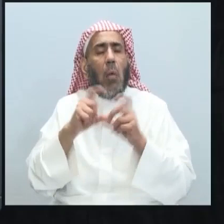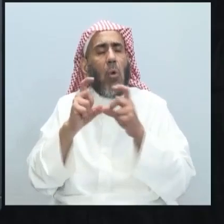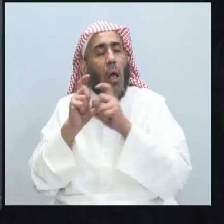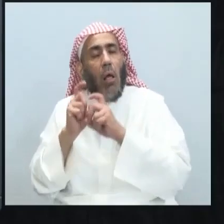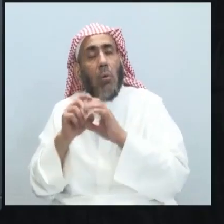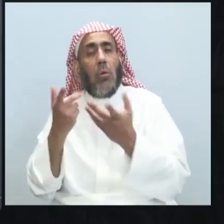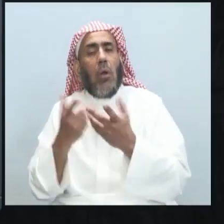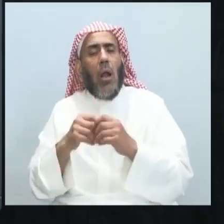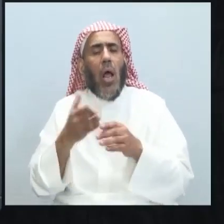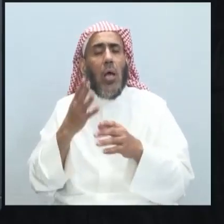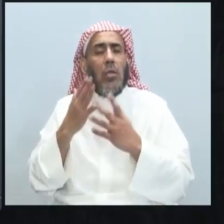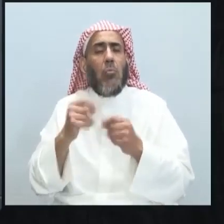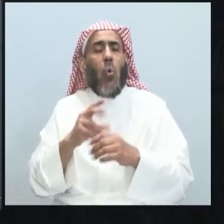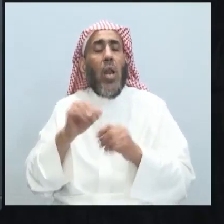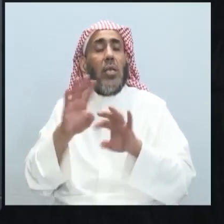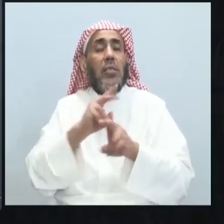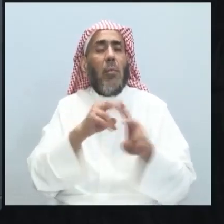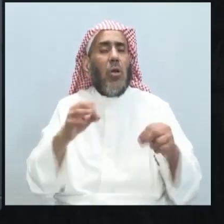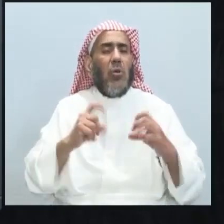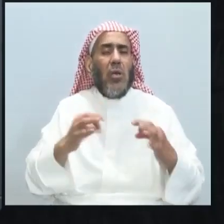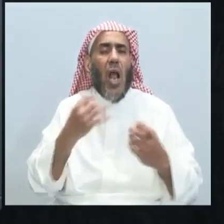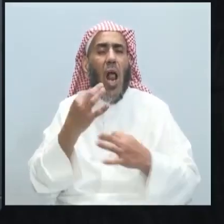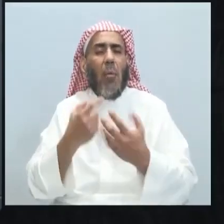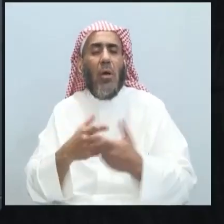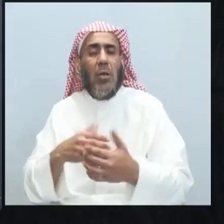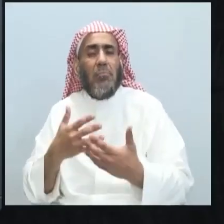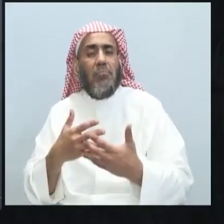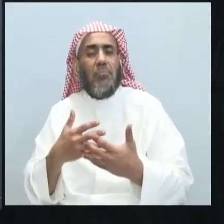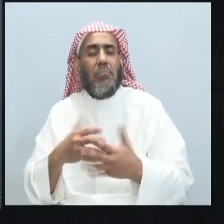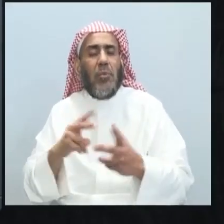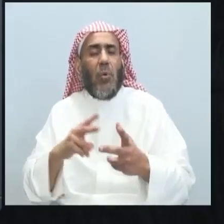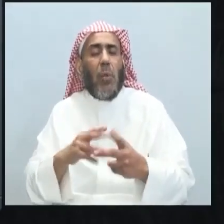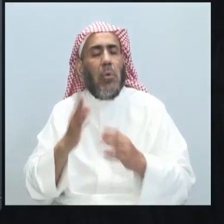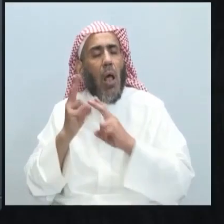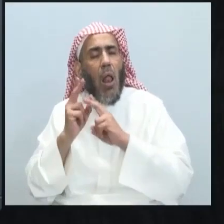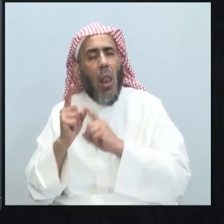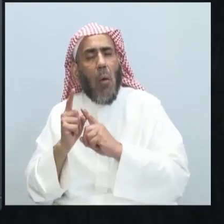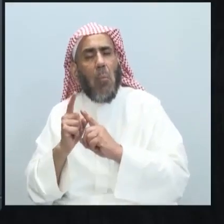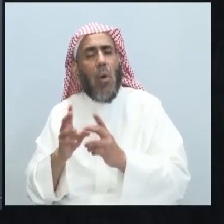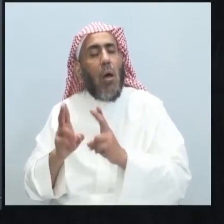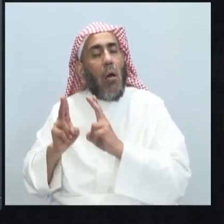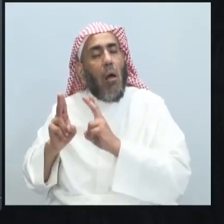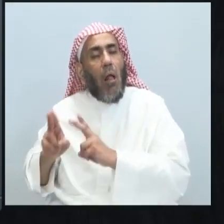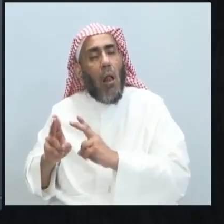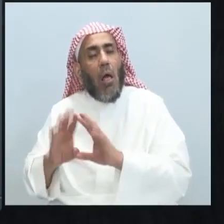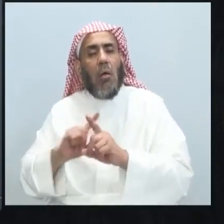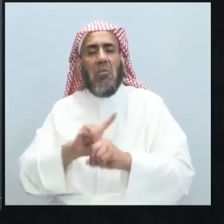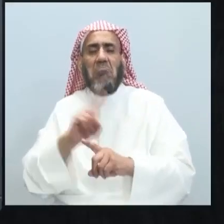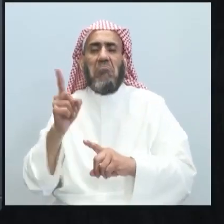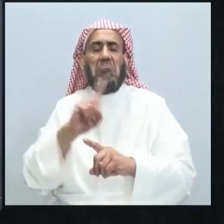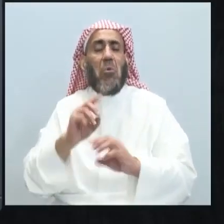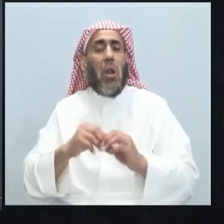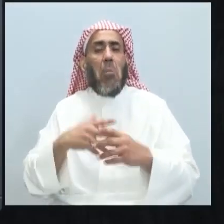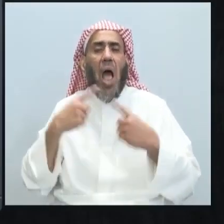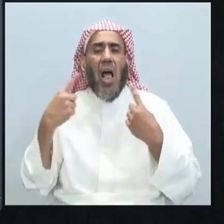النوم لا طيب الرقاد يدان ولا سمر السمار ين ولم استطع ايضا سواء يعني لم استطيع النوم النوم الهانئ او كذلك ولم